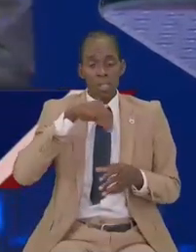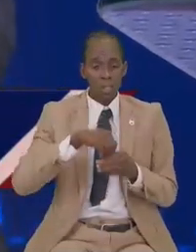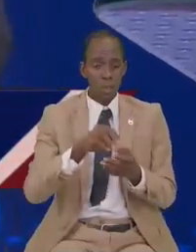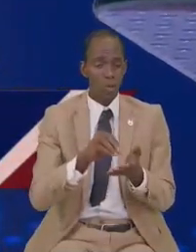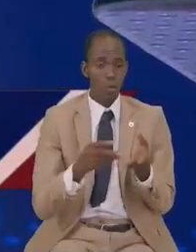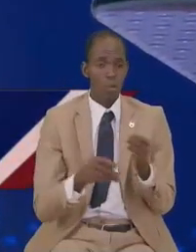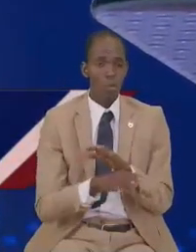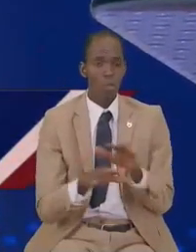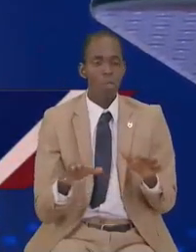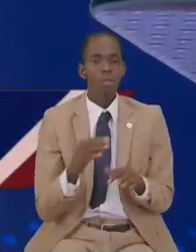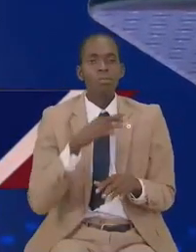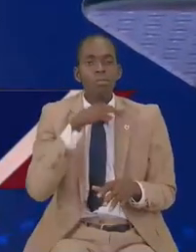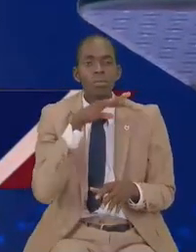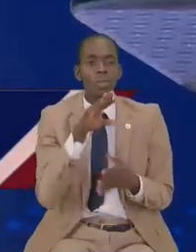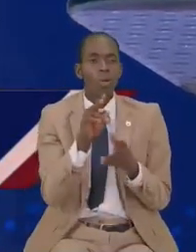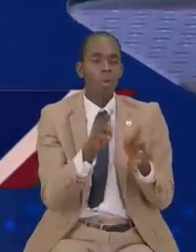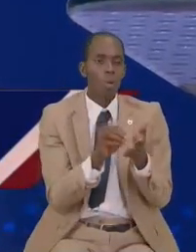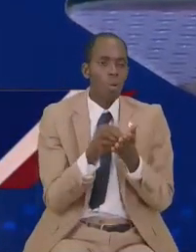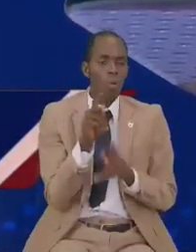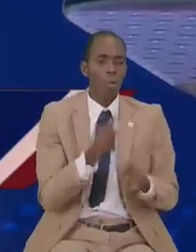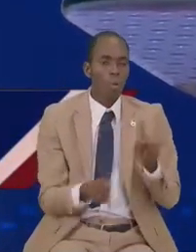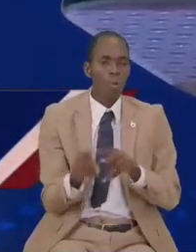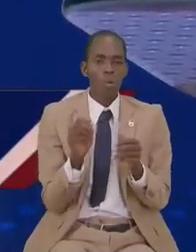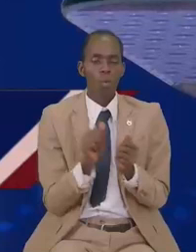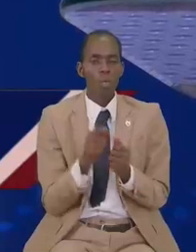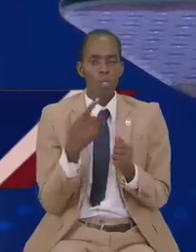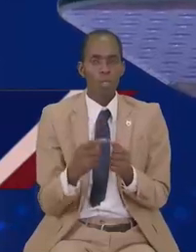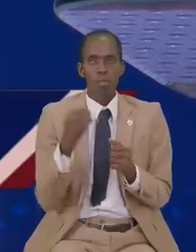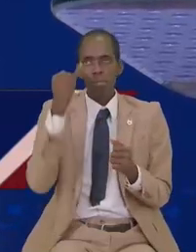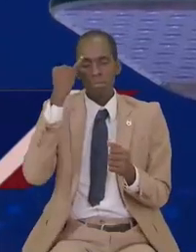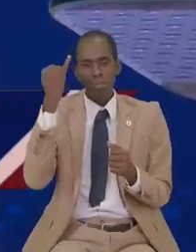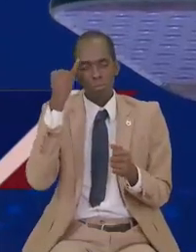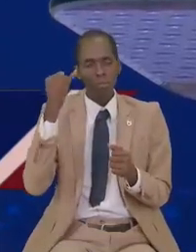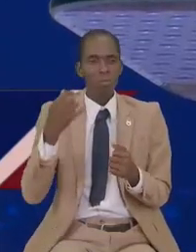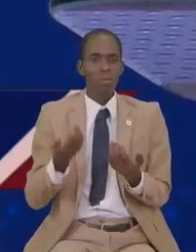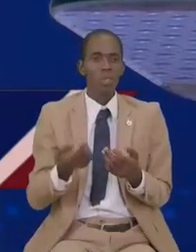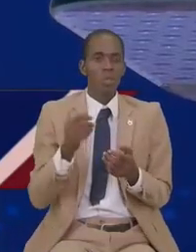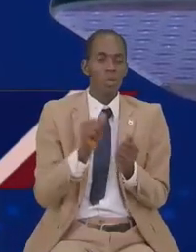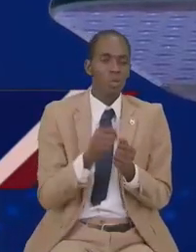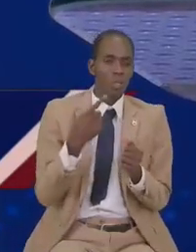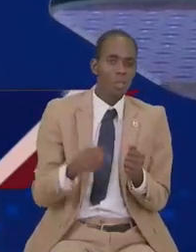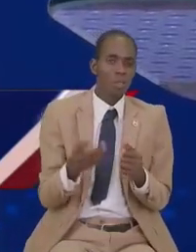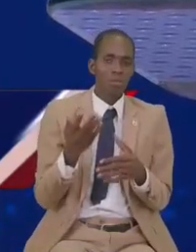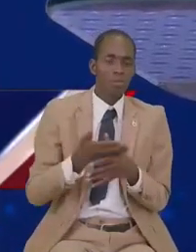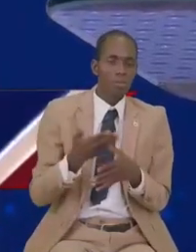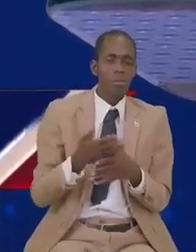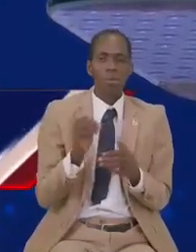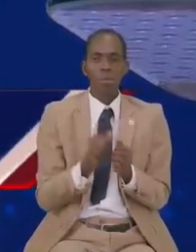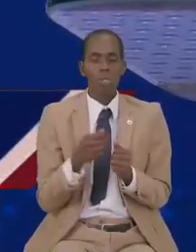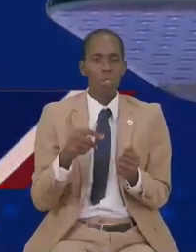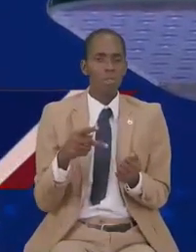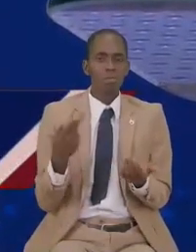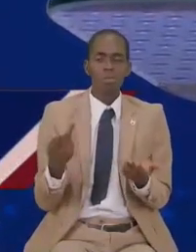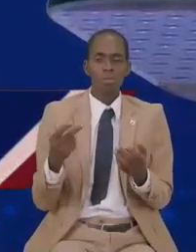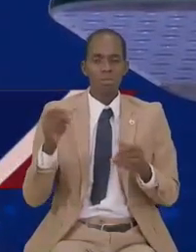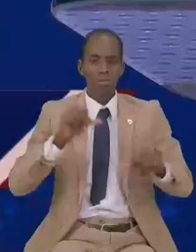Judas. Ils ont corrompu leurs enfants avec des idées, des philosophies, avec la psychologie, avec l'idolâtrie, avec la tradition, toutes choses